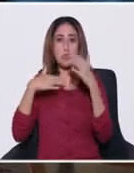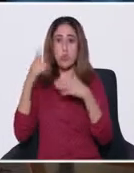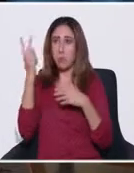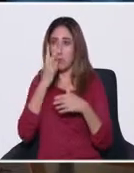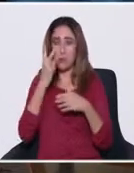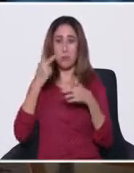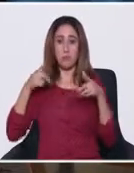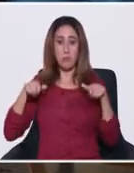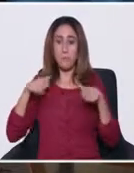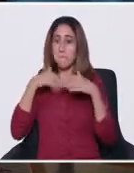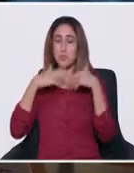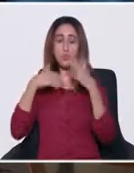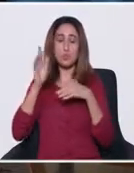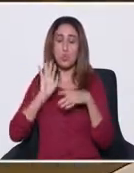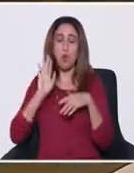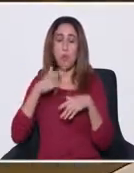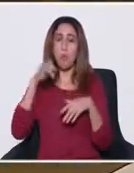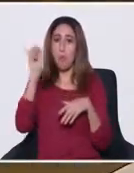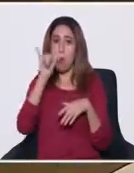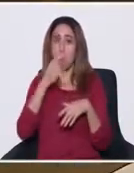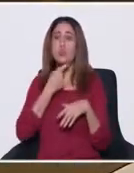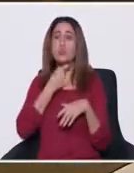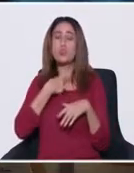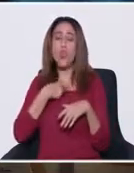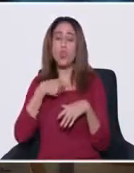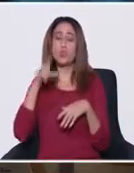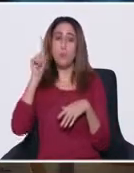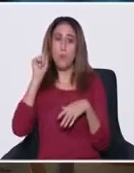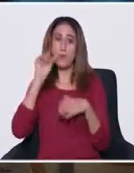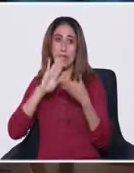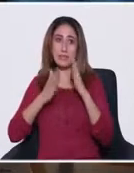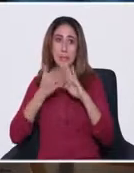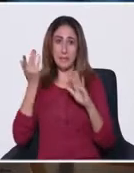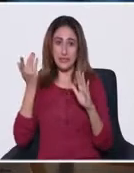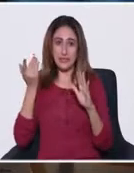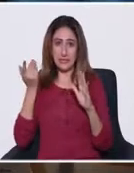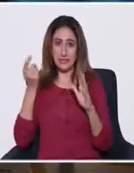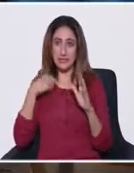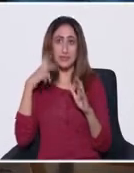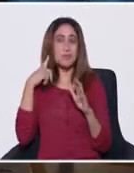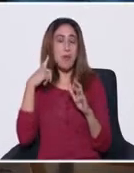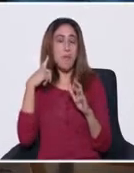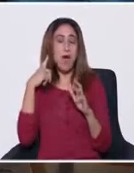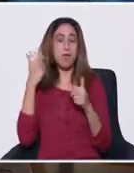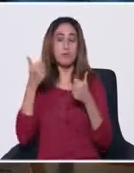لهم والحن لهم فعلا. الراجل ده وانت اخترت اصوات جميله كلها جدا على فكره. هشام ده لما بيغني لحن ليا انا بتخض من اللي هو بيعمله